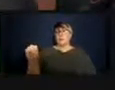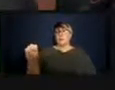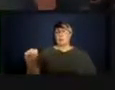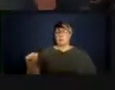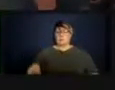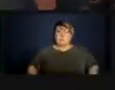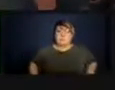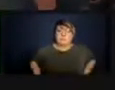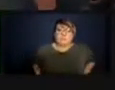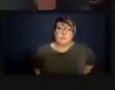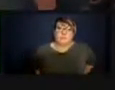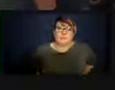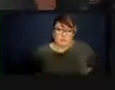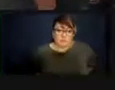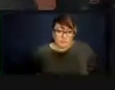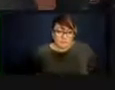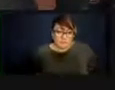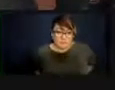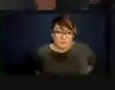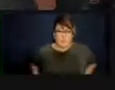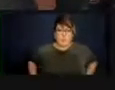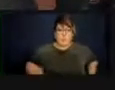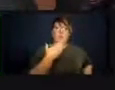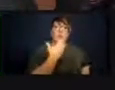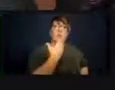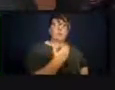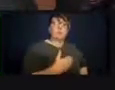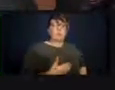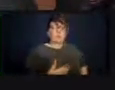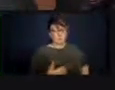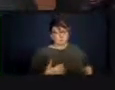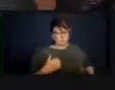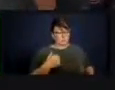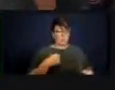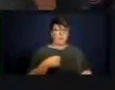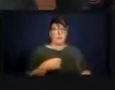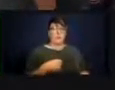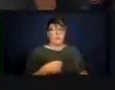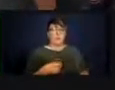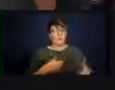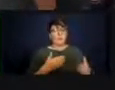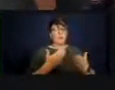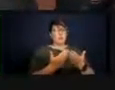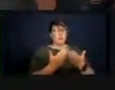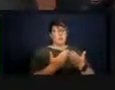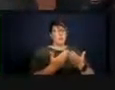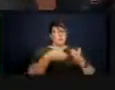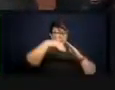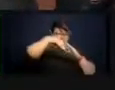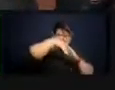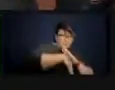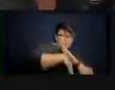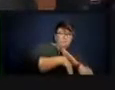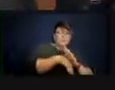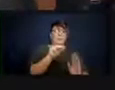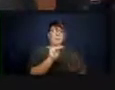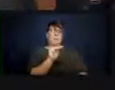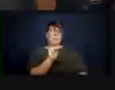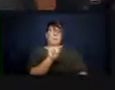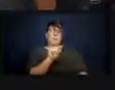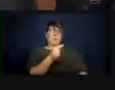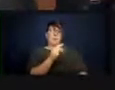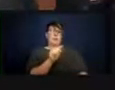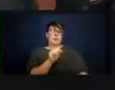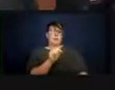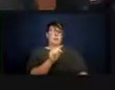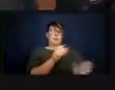maelezo. Hayo ndio maelezo kamili kuhusiana na jambo hili. Asante sana